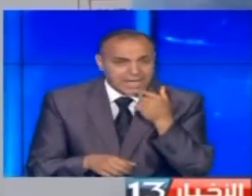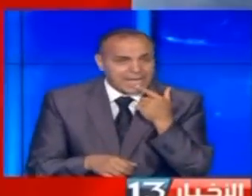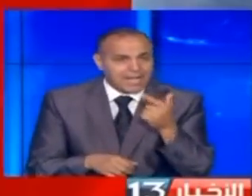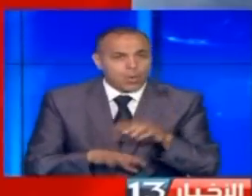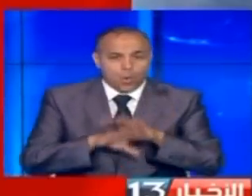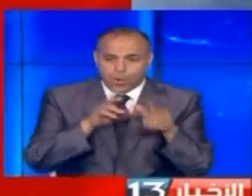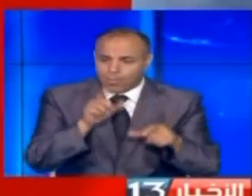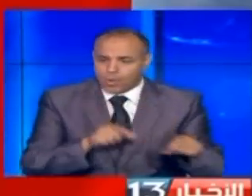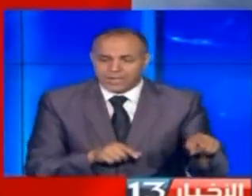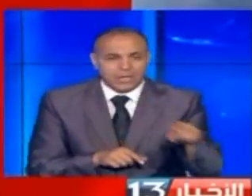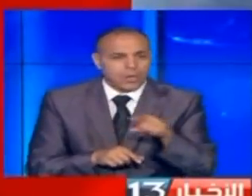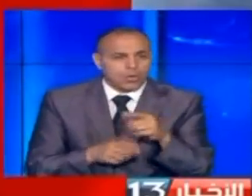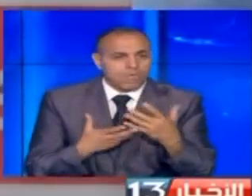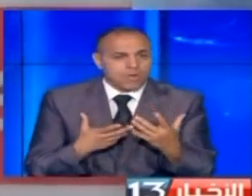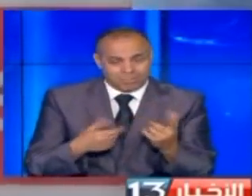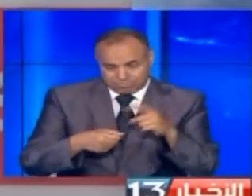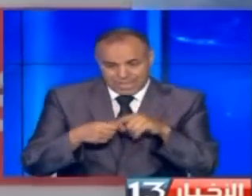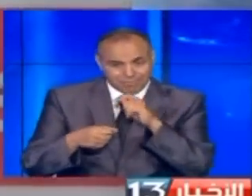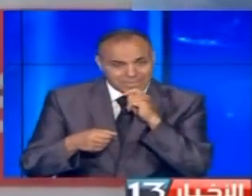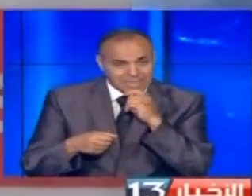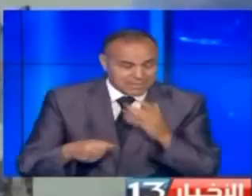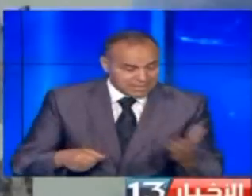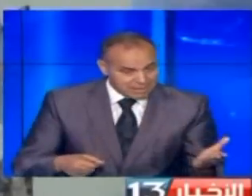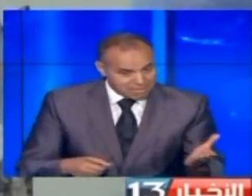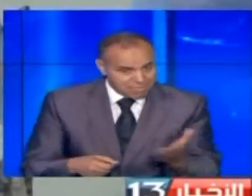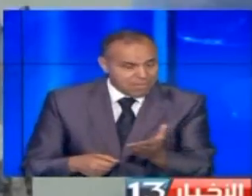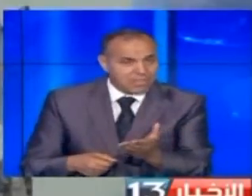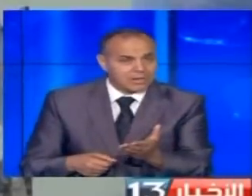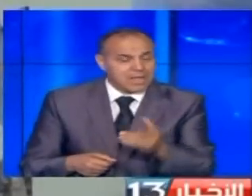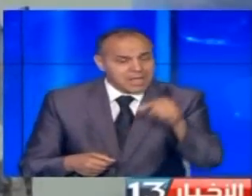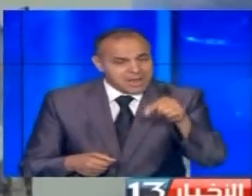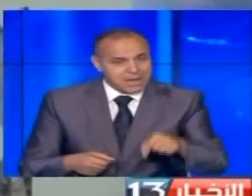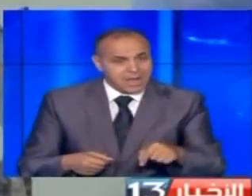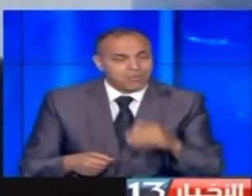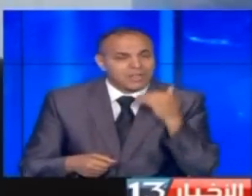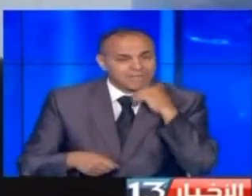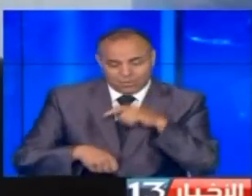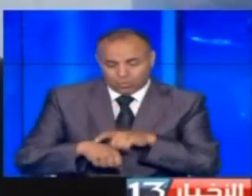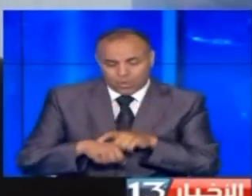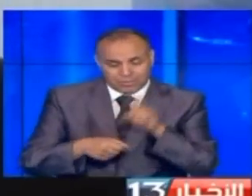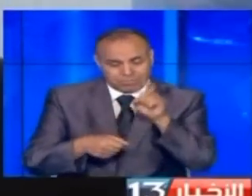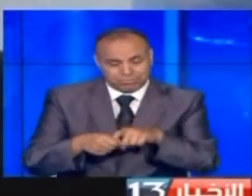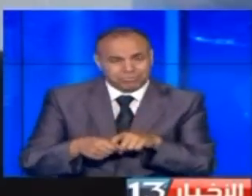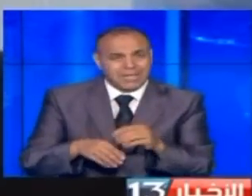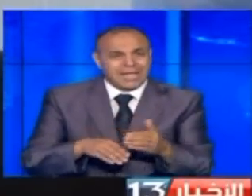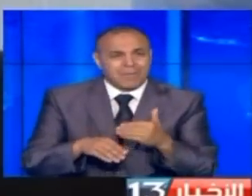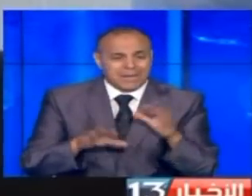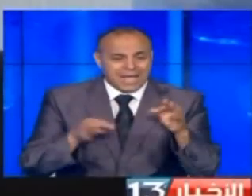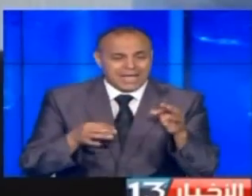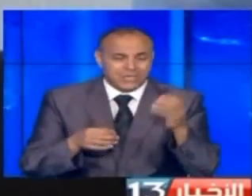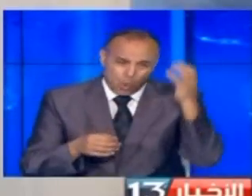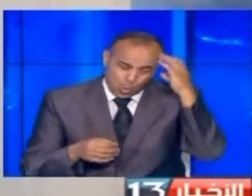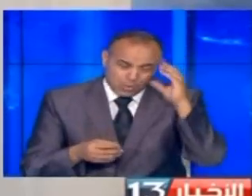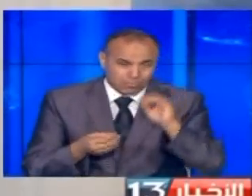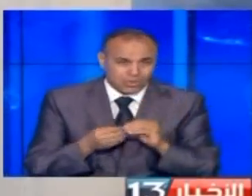كافة المواطنين ممن لم يسجلوا في الانتخابات البلدية إلى ضرورة الإسراع للقيام بذلك قبل موفى